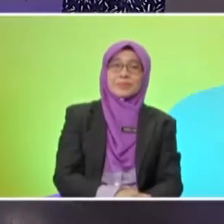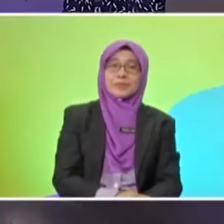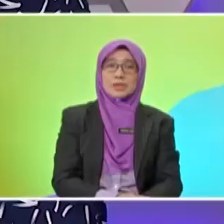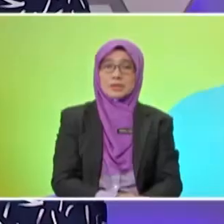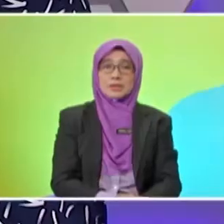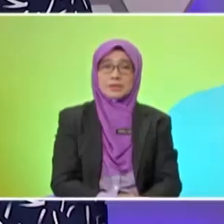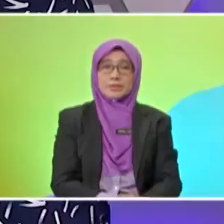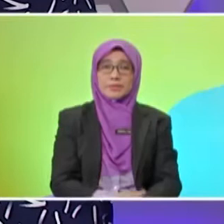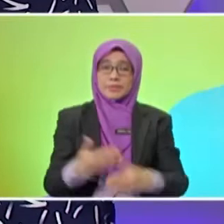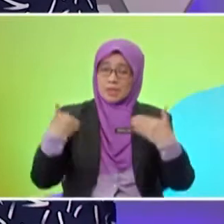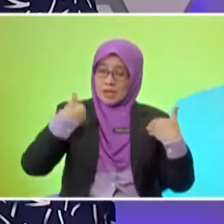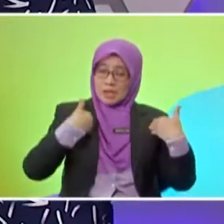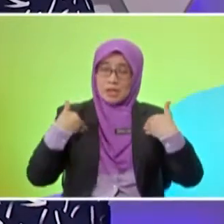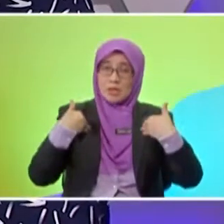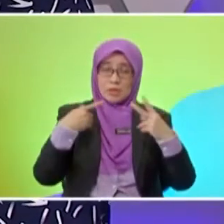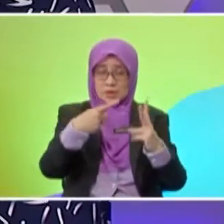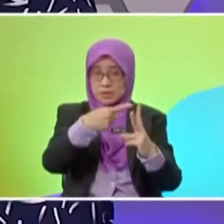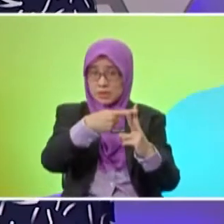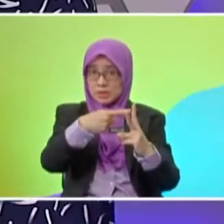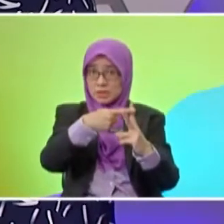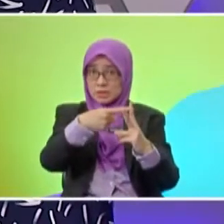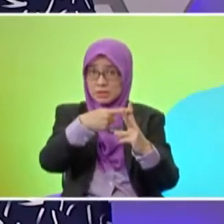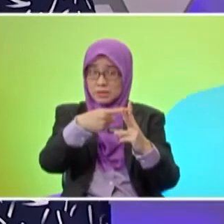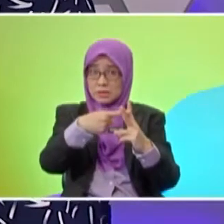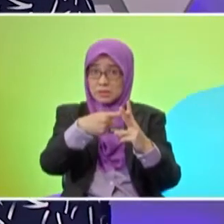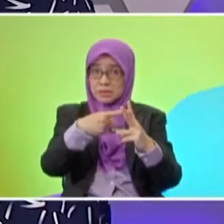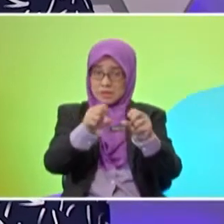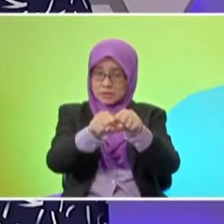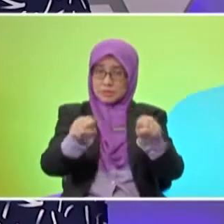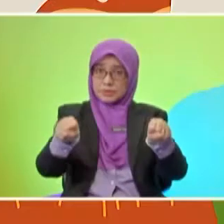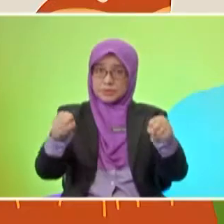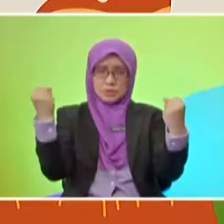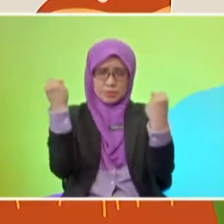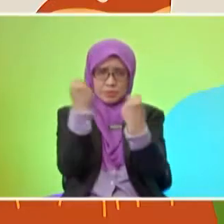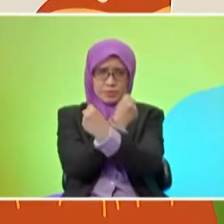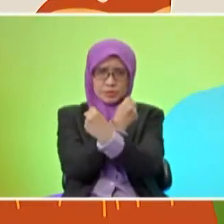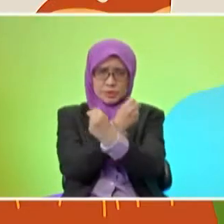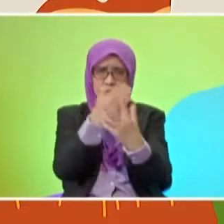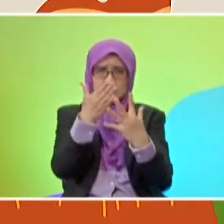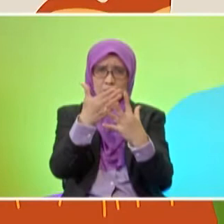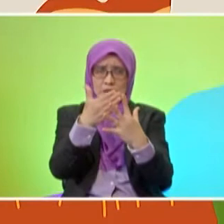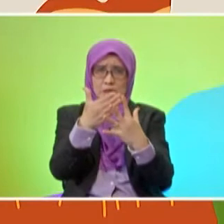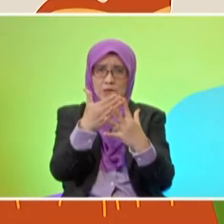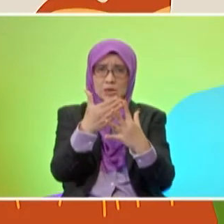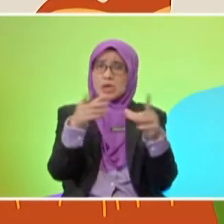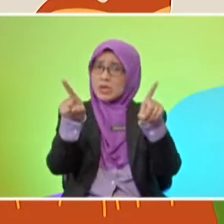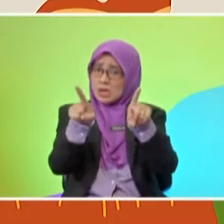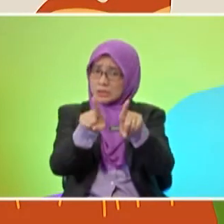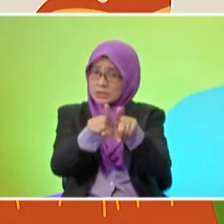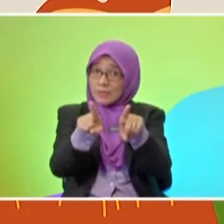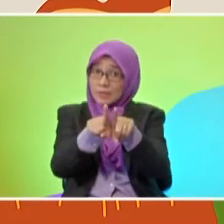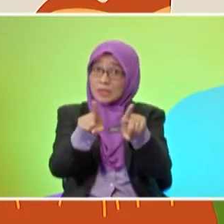Haiwan intraspecies yaitu persaingan antara hewan yang sama spicy spray